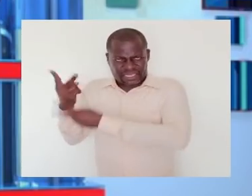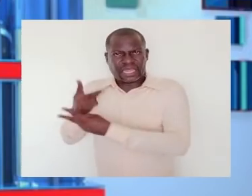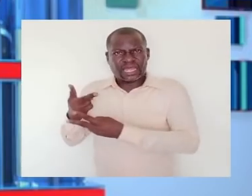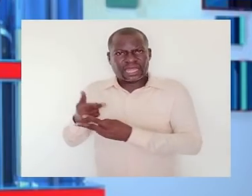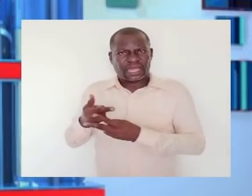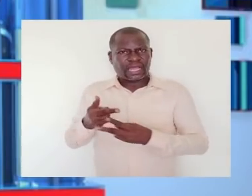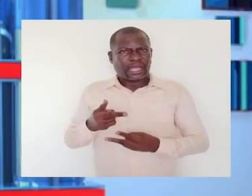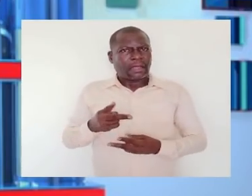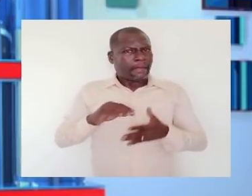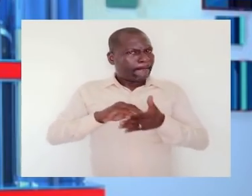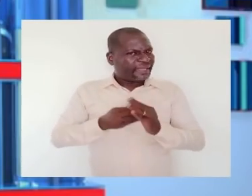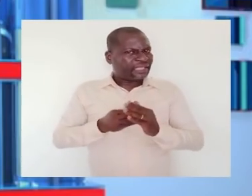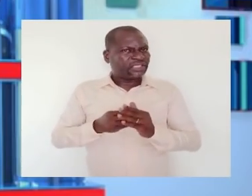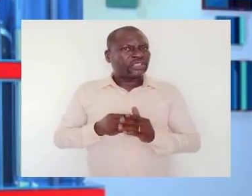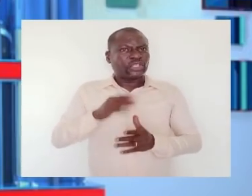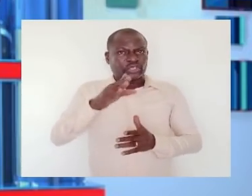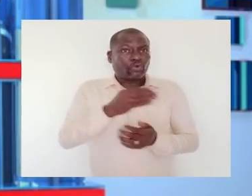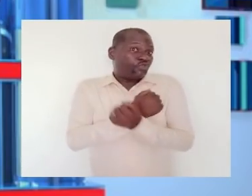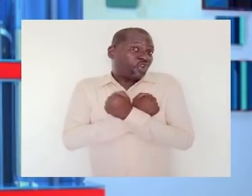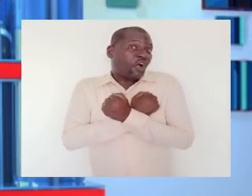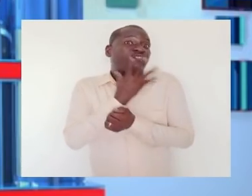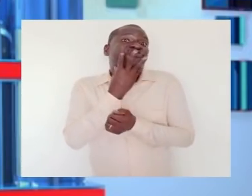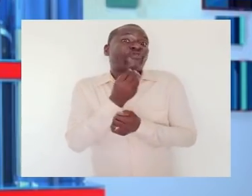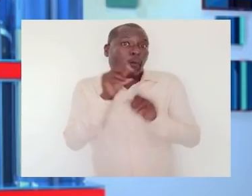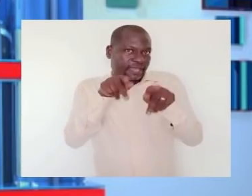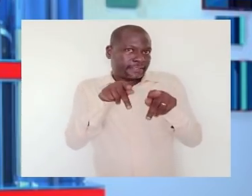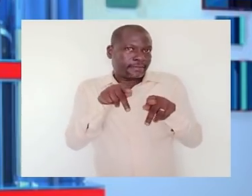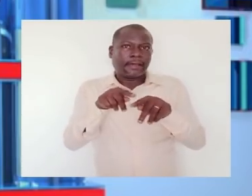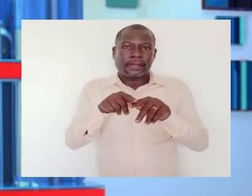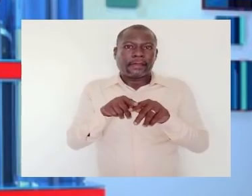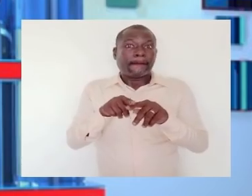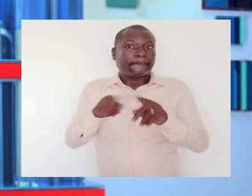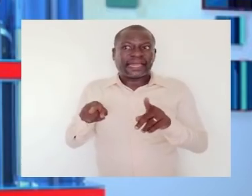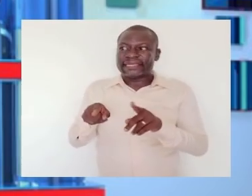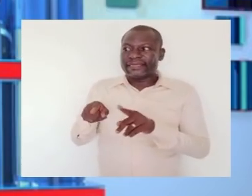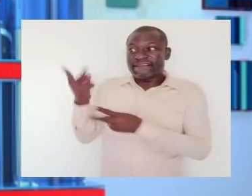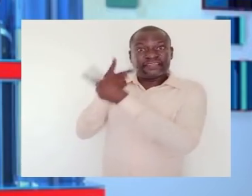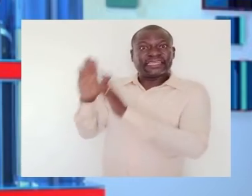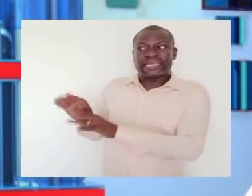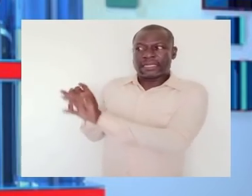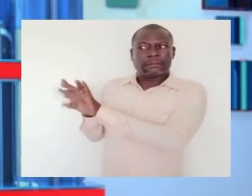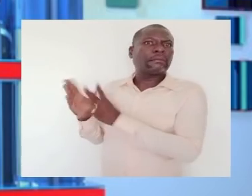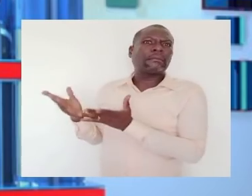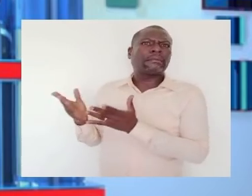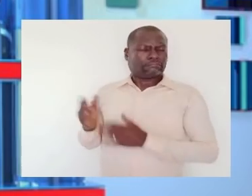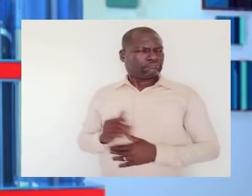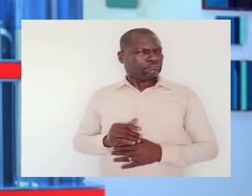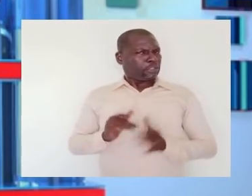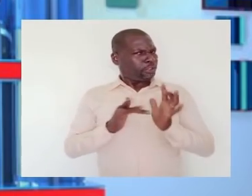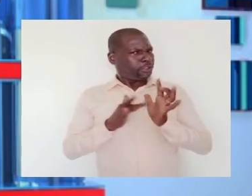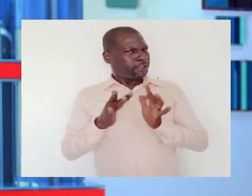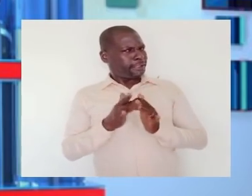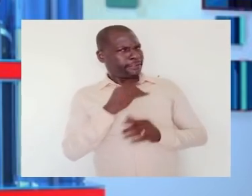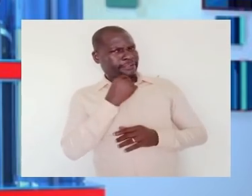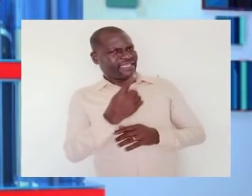ahoho. Iti principle rene se, do unia juni, na do unia juni nudie, taino. Ana Yesu se, sa